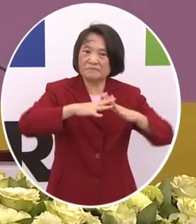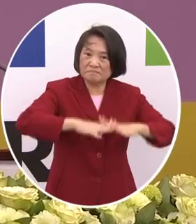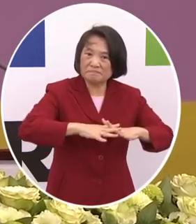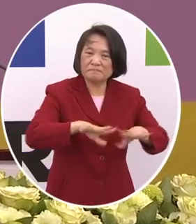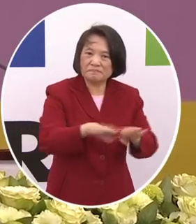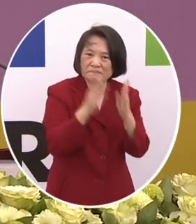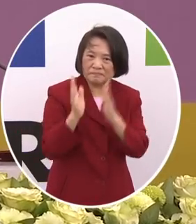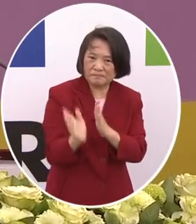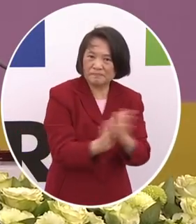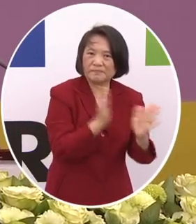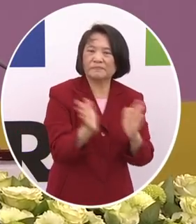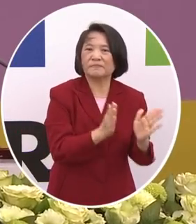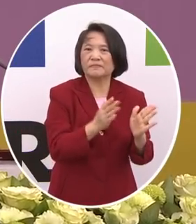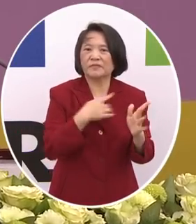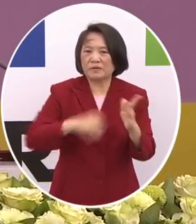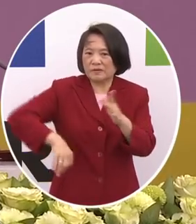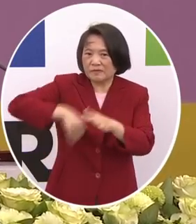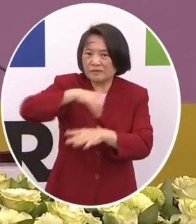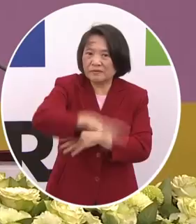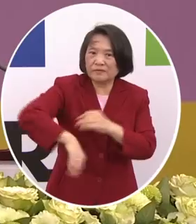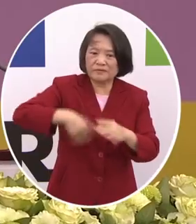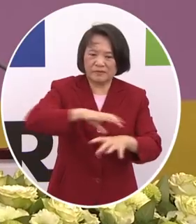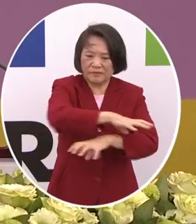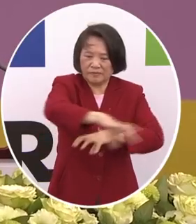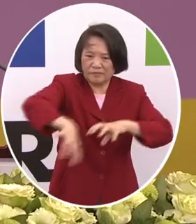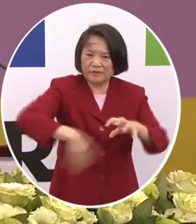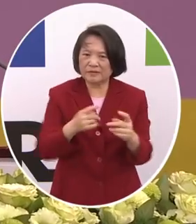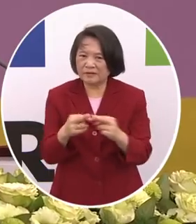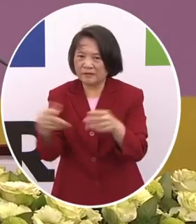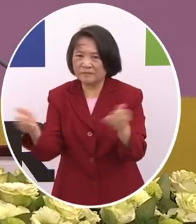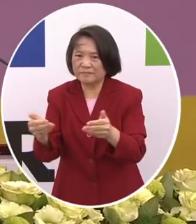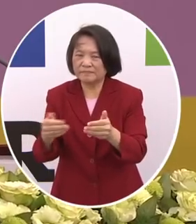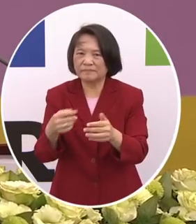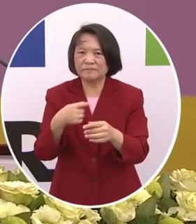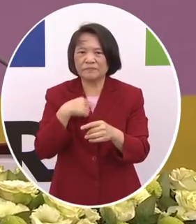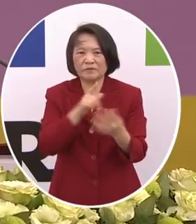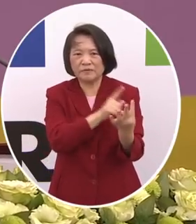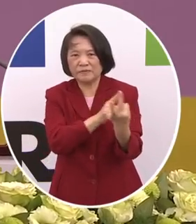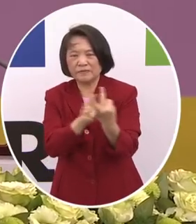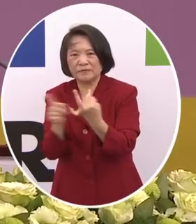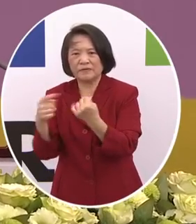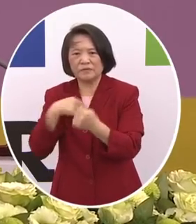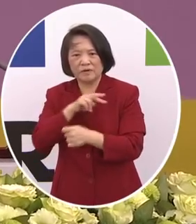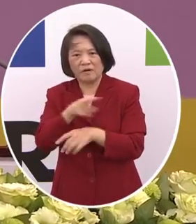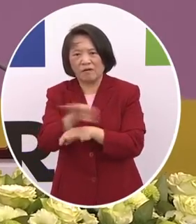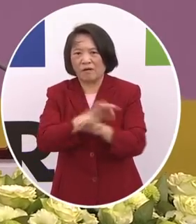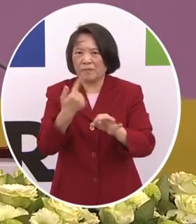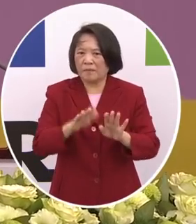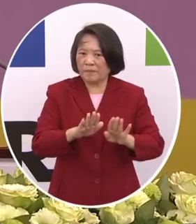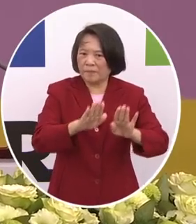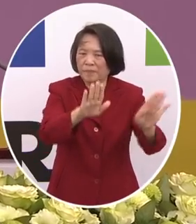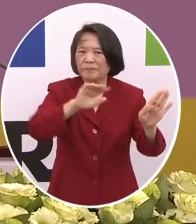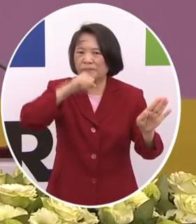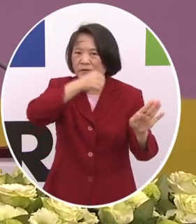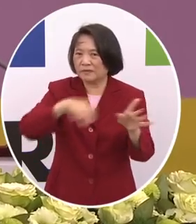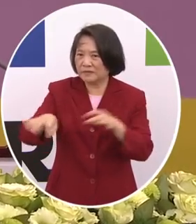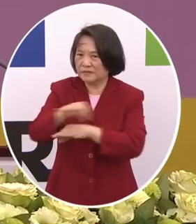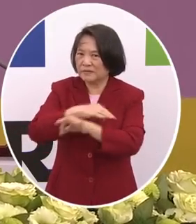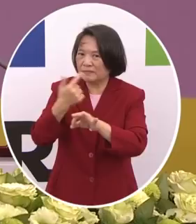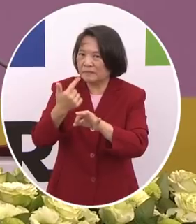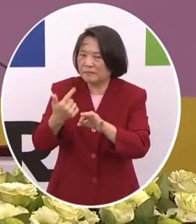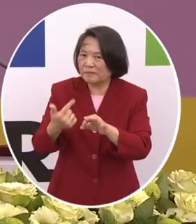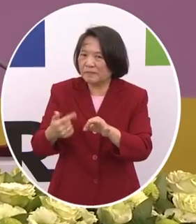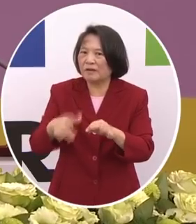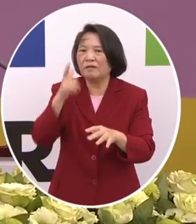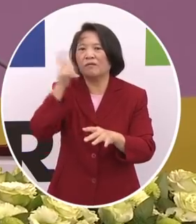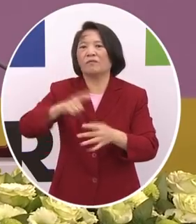建，投资的环境呈现改善的同时，我们也看到了经济复苏跟台湾经济也开始